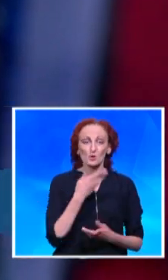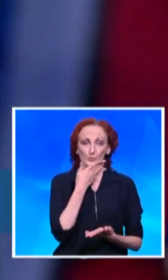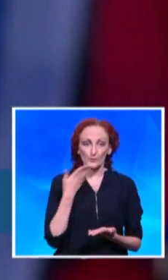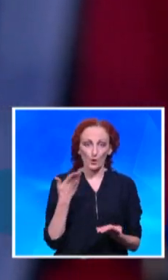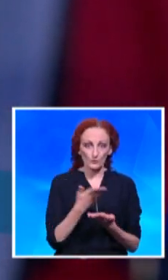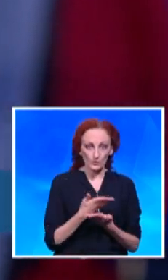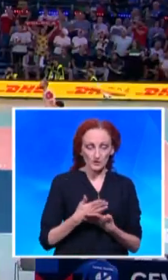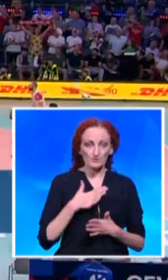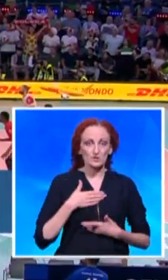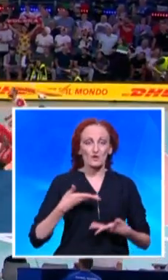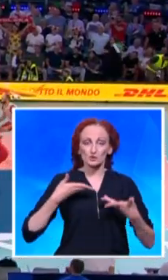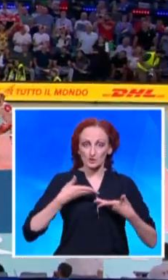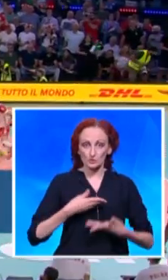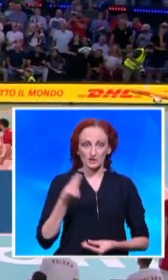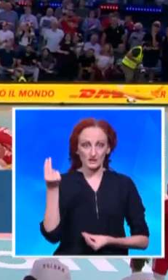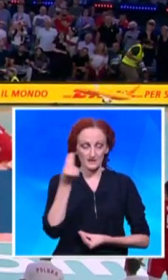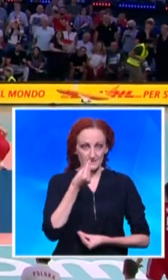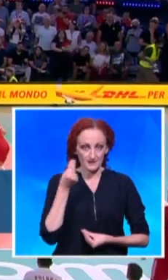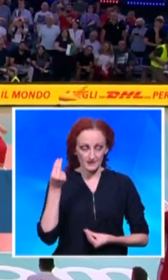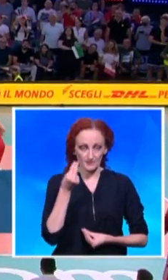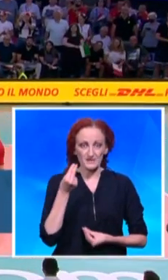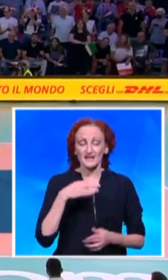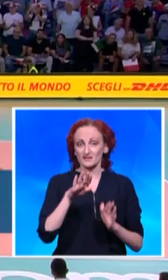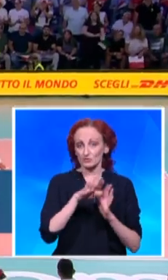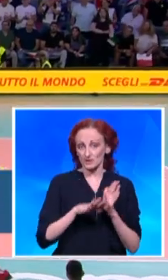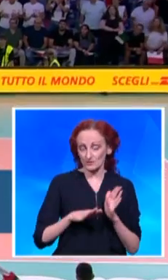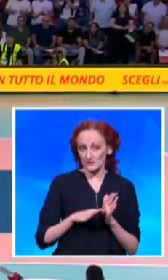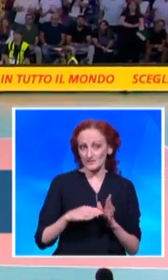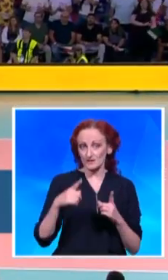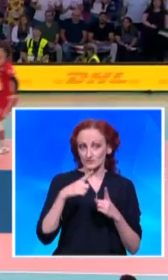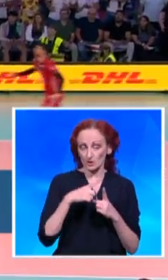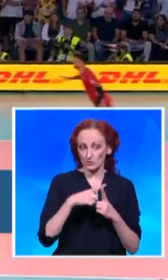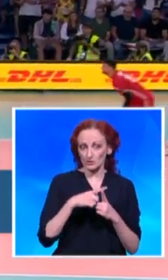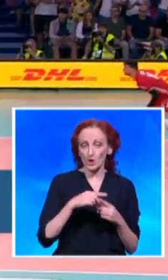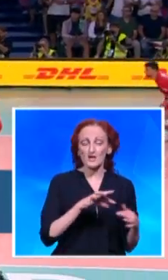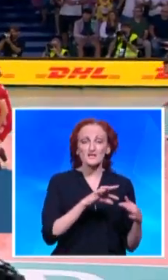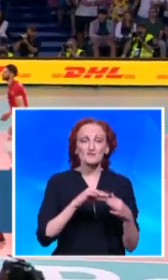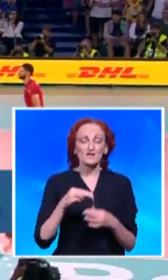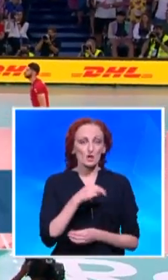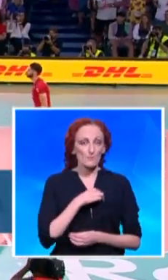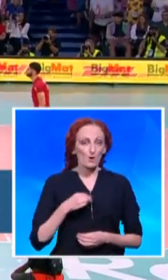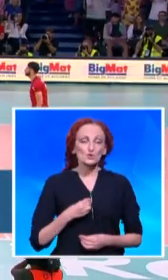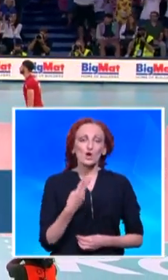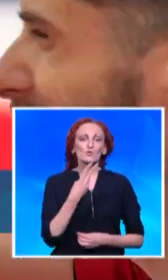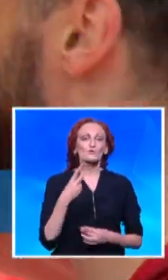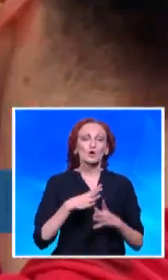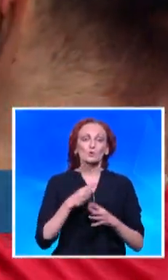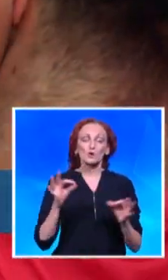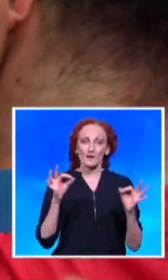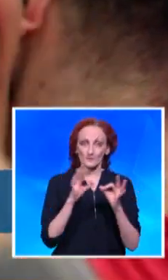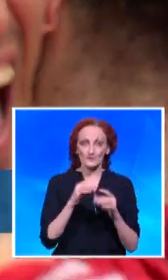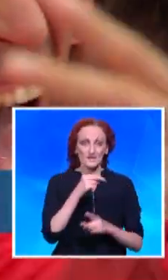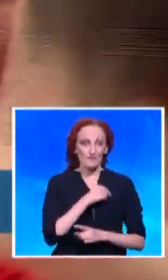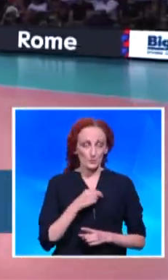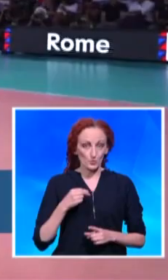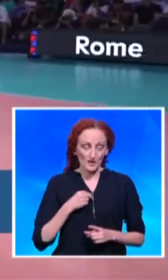Сърбия, след като не класира тима на Олимпийските игри в Токио, извежда Полша до втори пореден финал на голям форум. Сега поляците са жадни